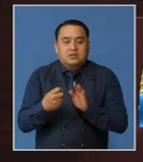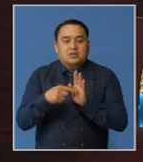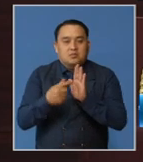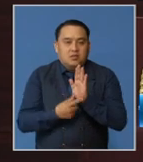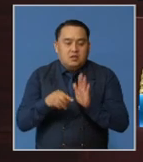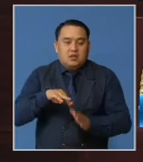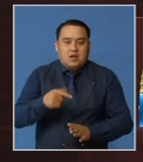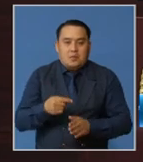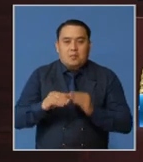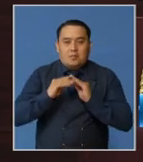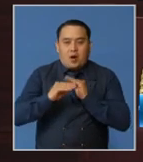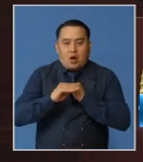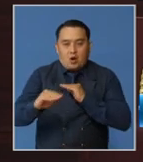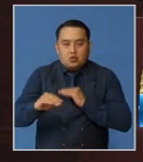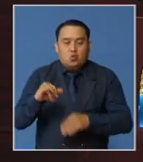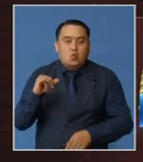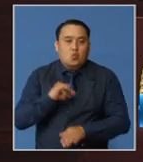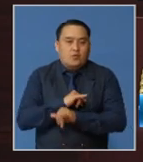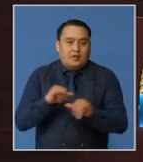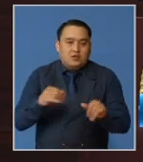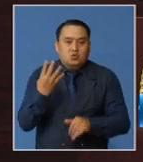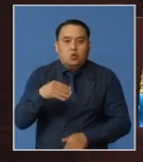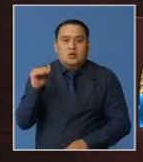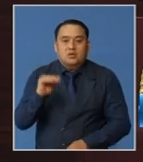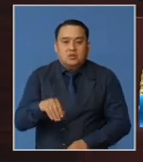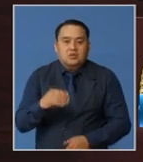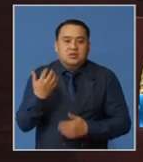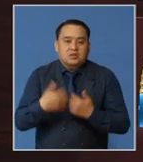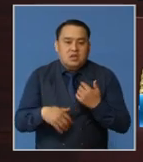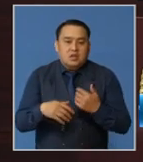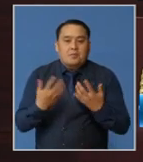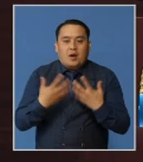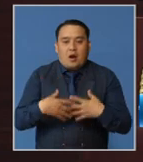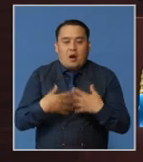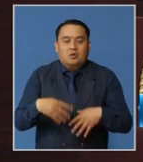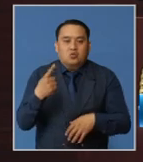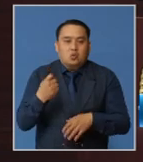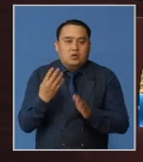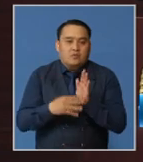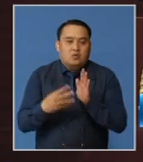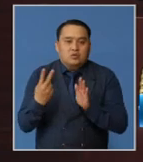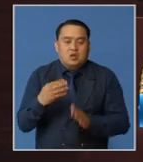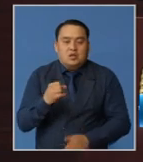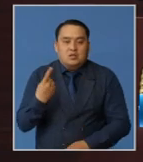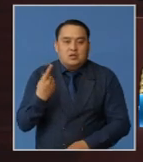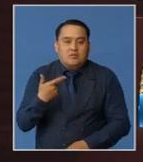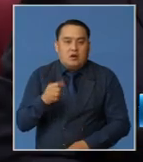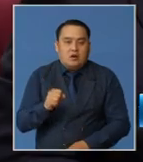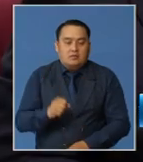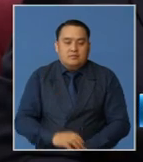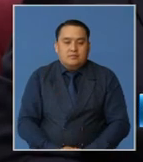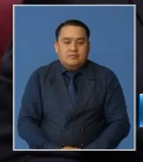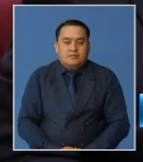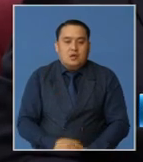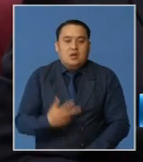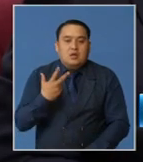тенге. А посевные площади увеличим до 40 тысяч гектаров. Средняя урожайность, согласно подсчетам, составит 194 центнеров с гектара.